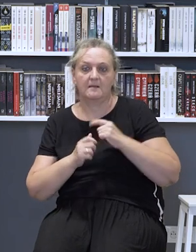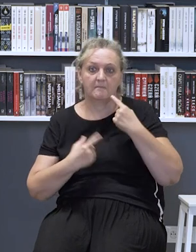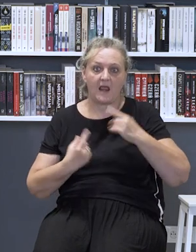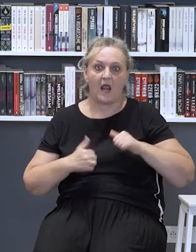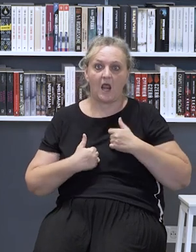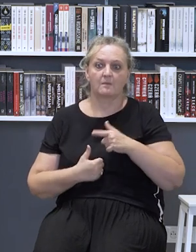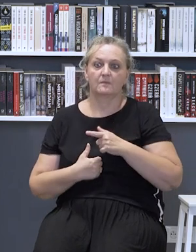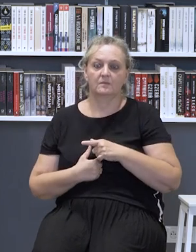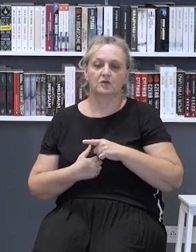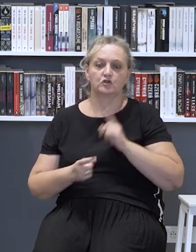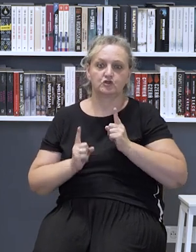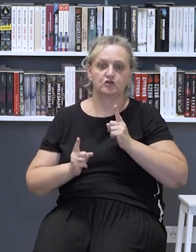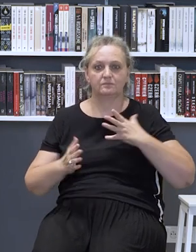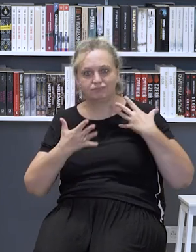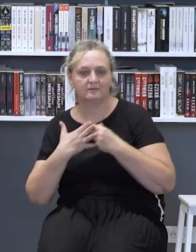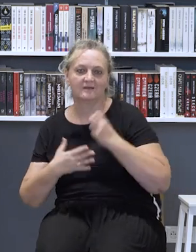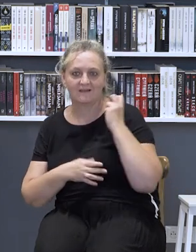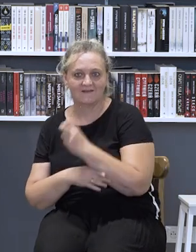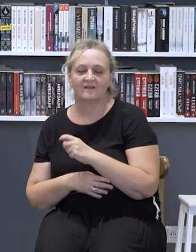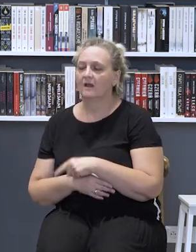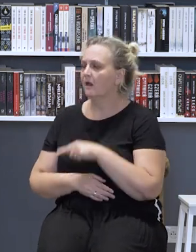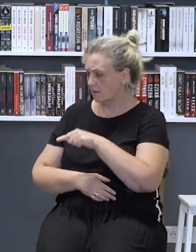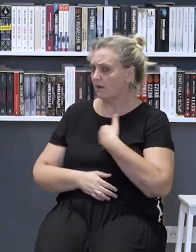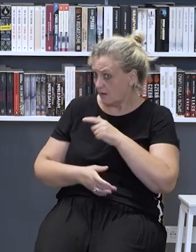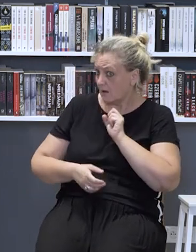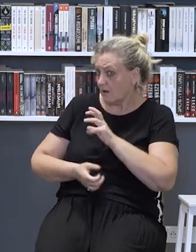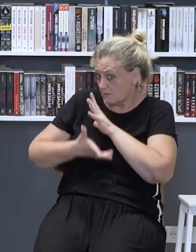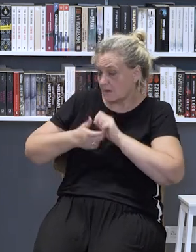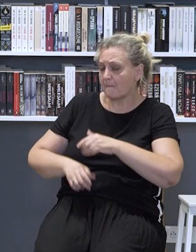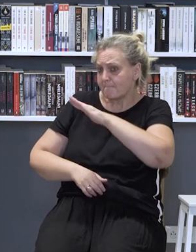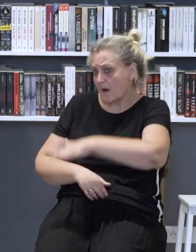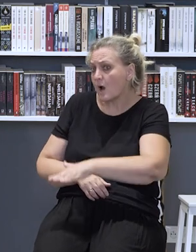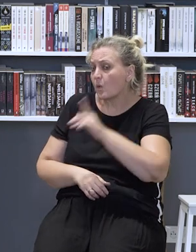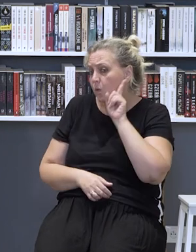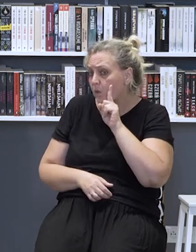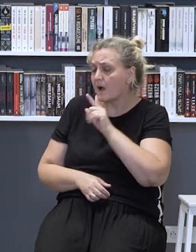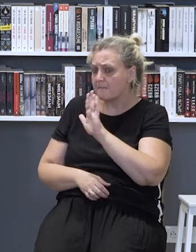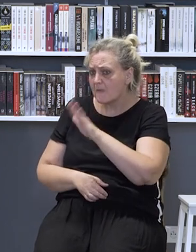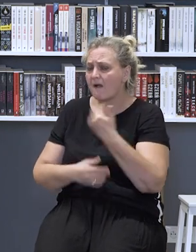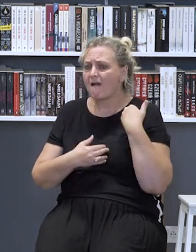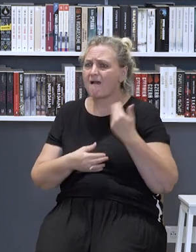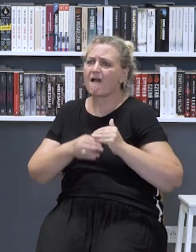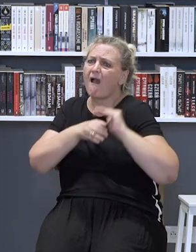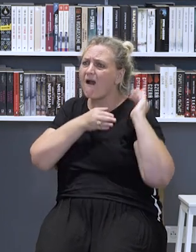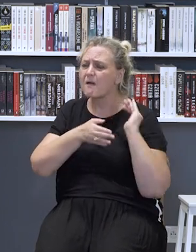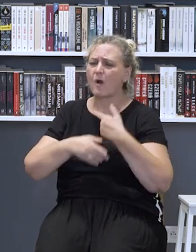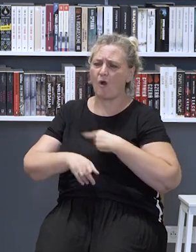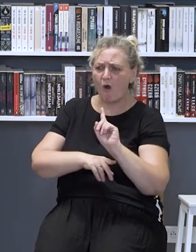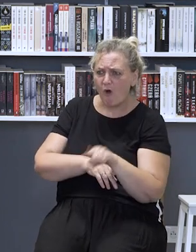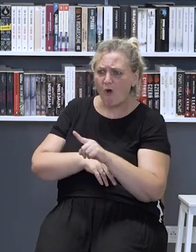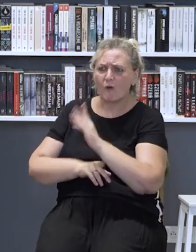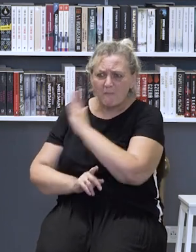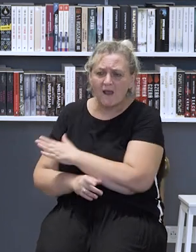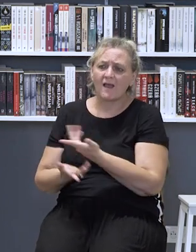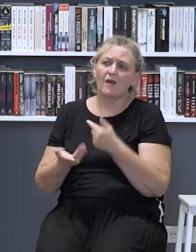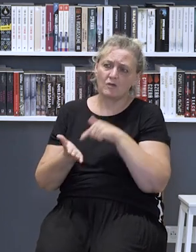tę podróż. Dramatyczna była, dramatyczna. To była o takim małym chłopczyku, który ma garba i ogon.